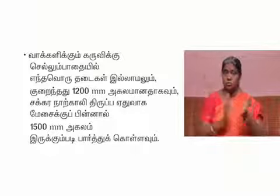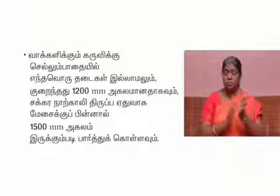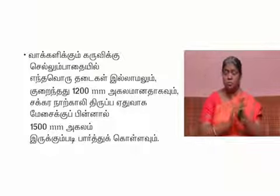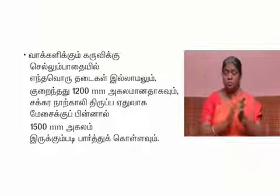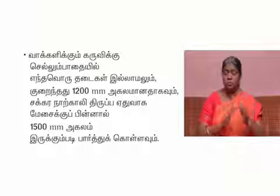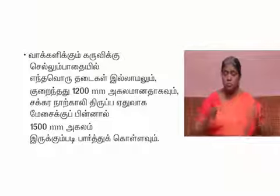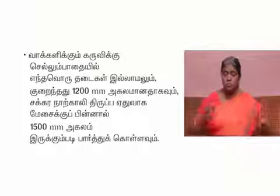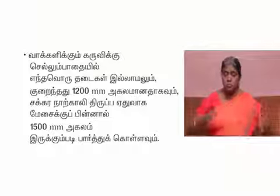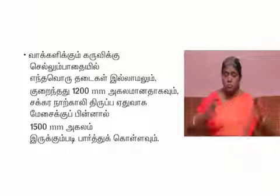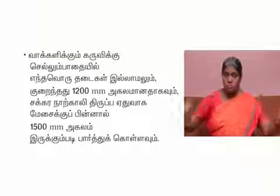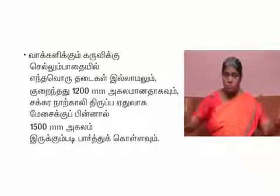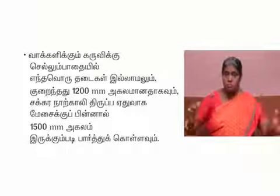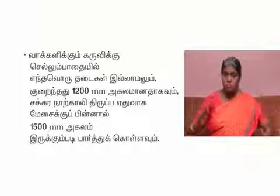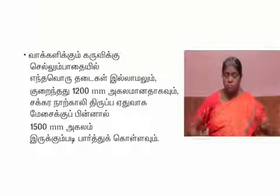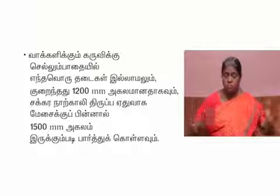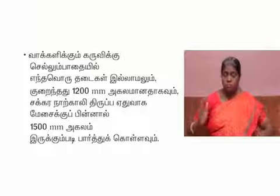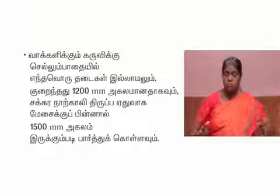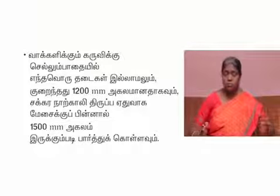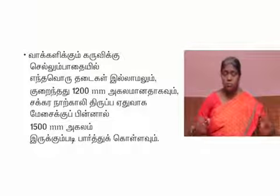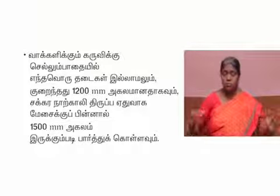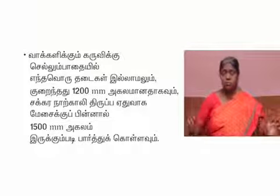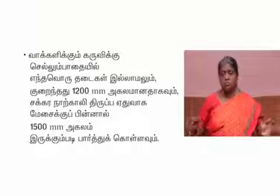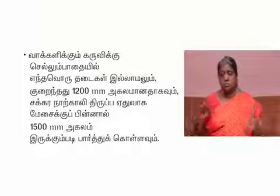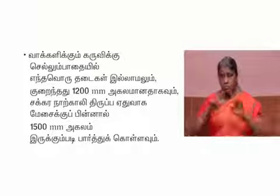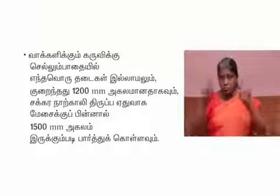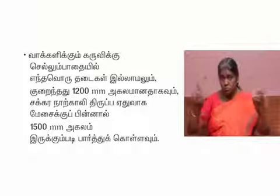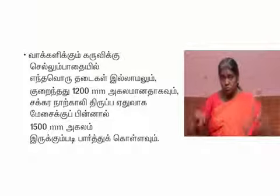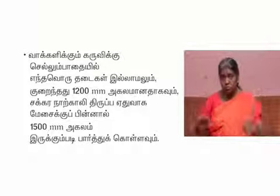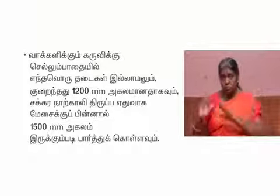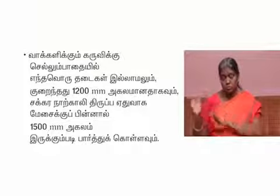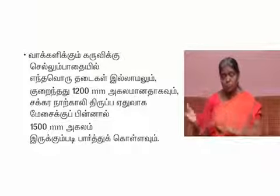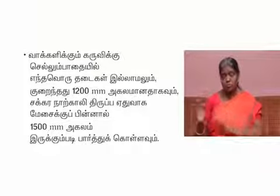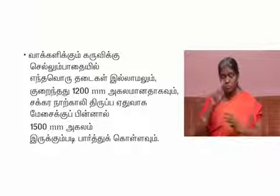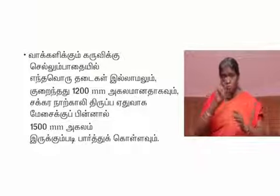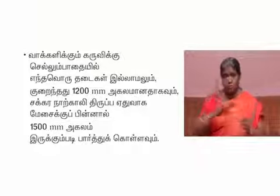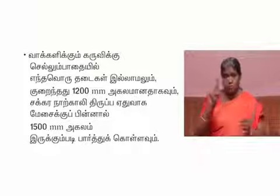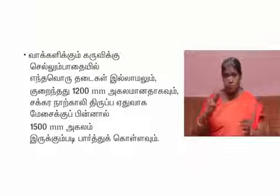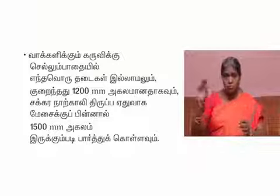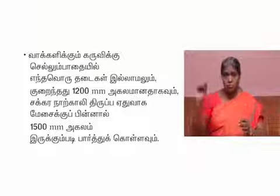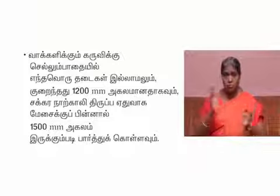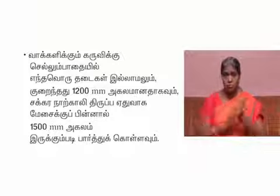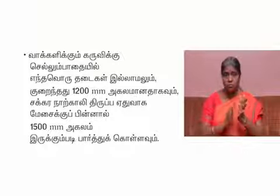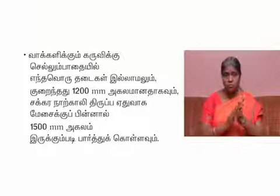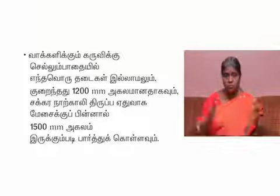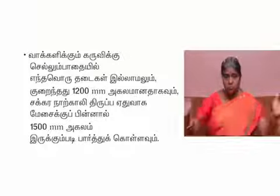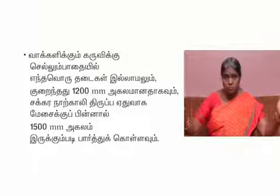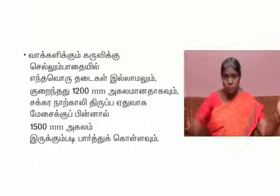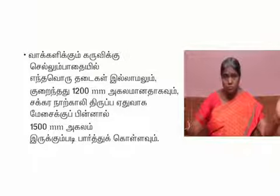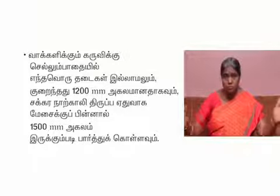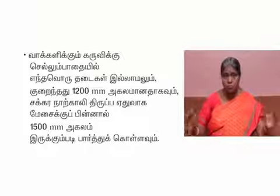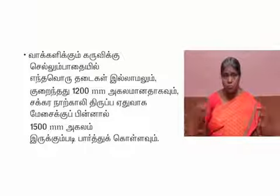அகலமானதாகவும் சக்கர நாற்காலி திரும்ப ஏதுவாக மேஜைக்குப் பின்னால் 1500 mm அகலம் இருக்கும்படி பார்த்து